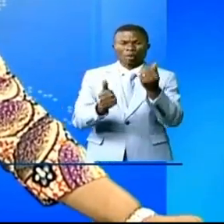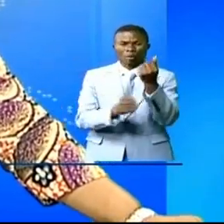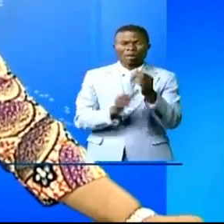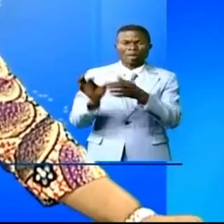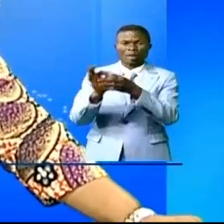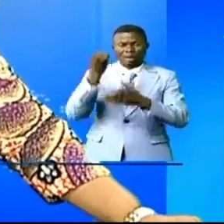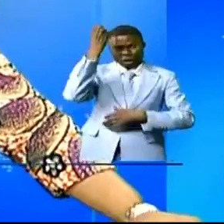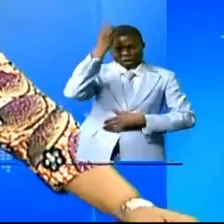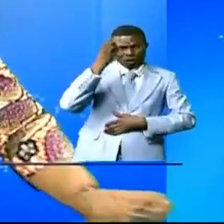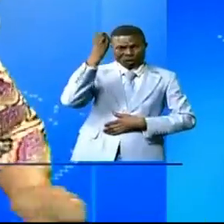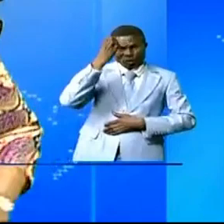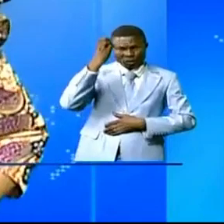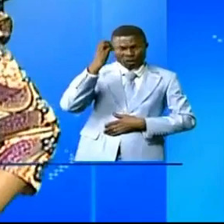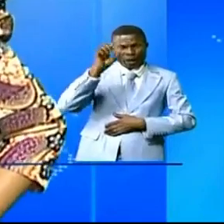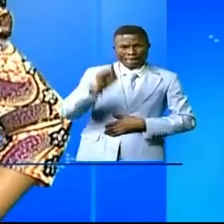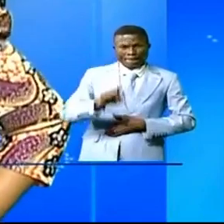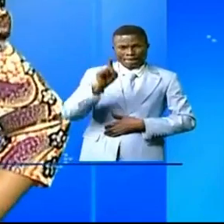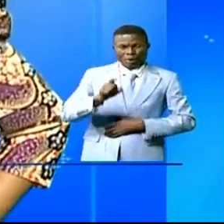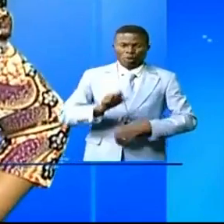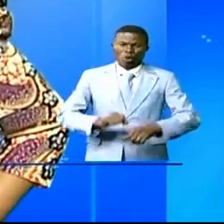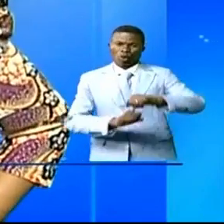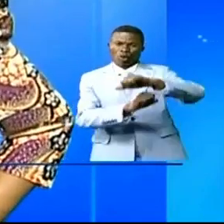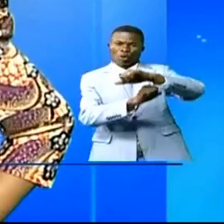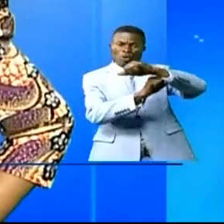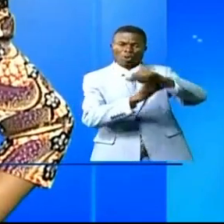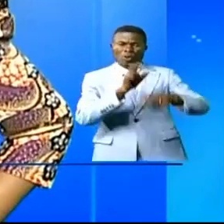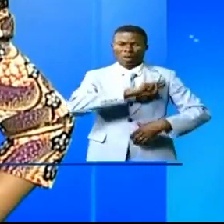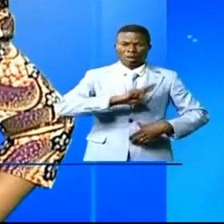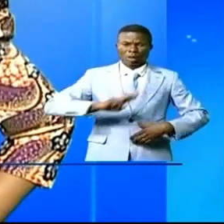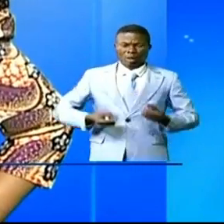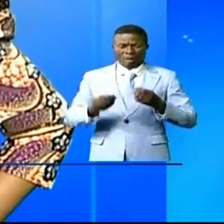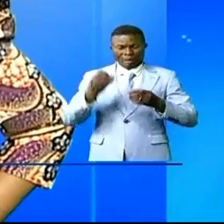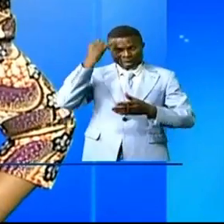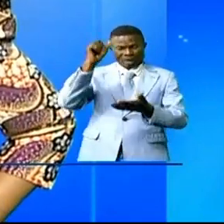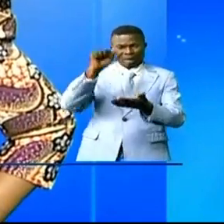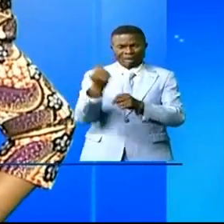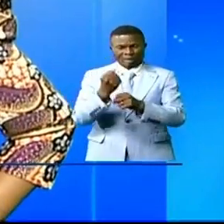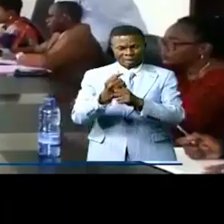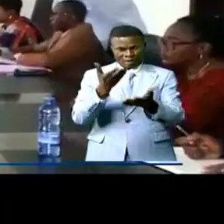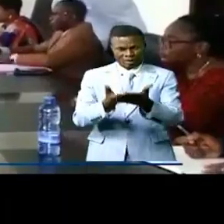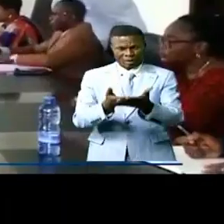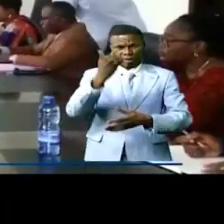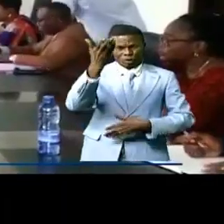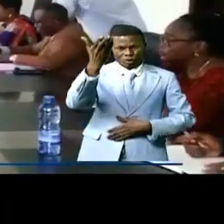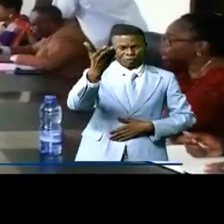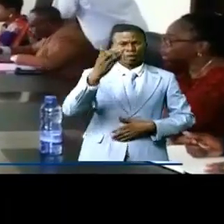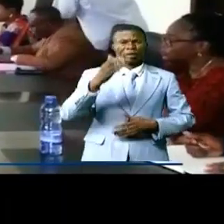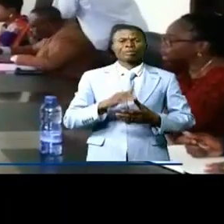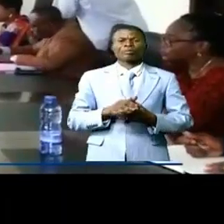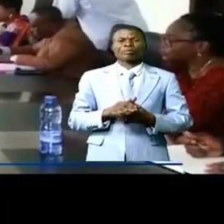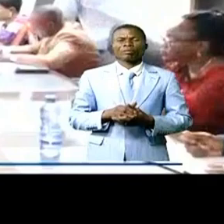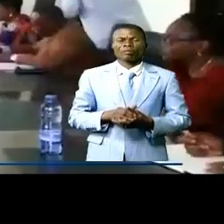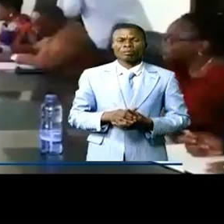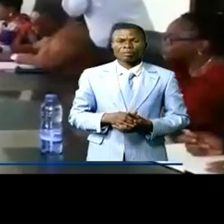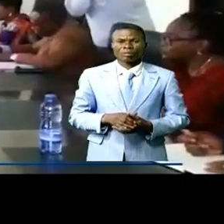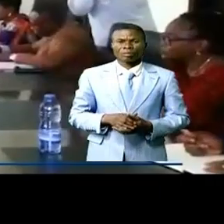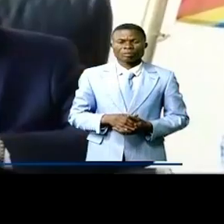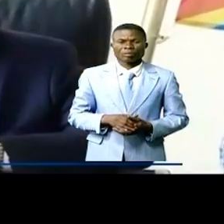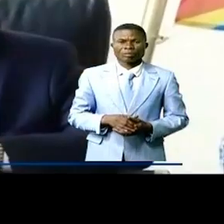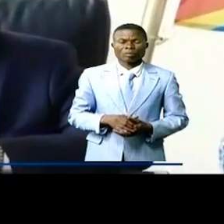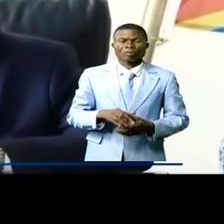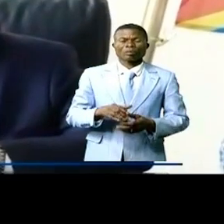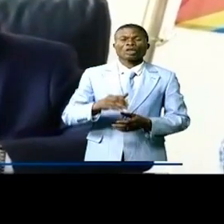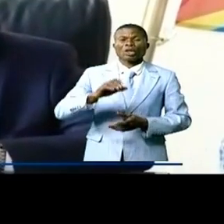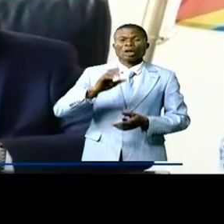qui désirent à accompagner la rdc dans ce sens oscar manège blanchiment des capitaux et